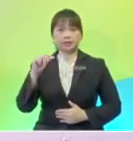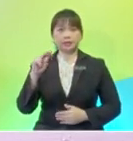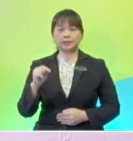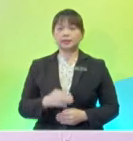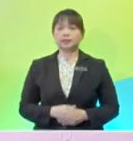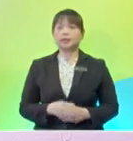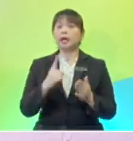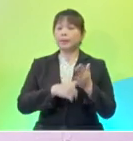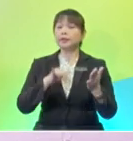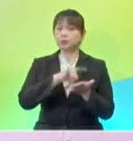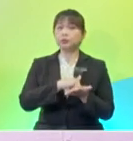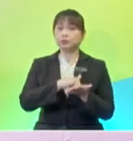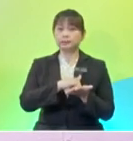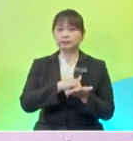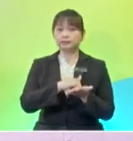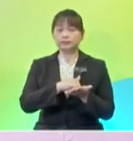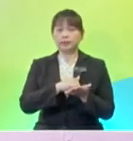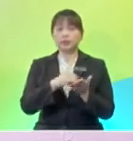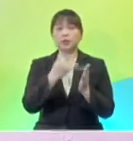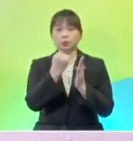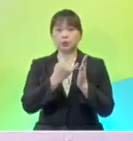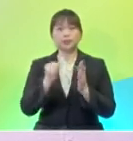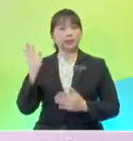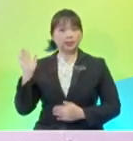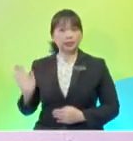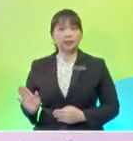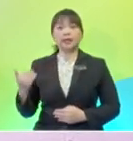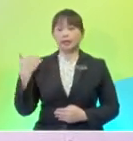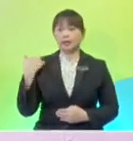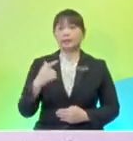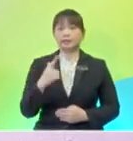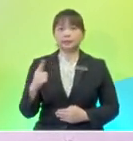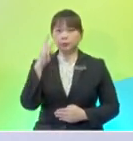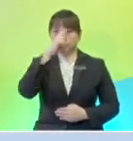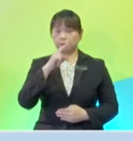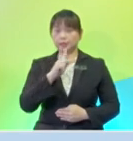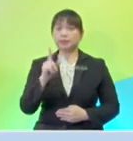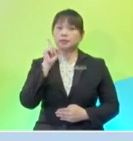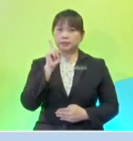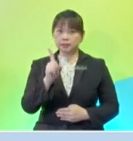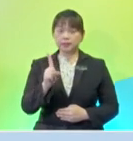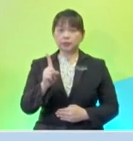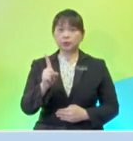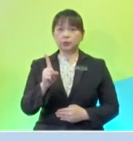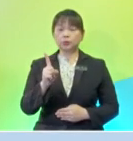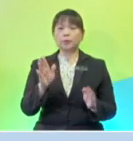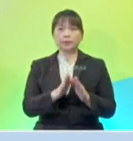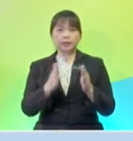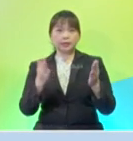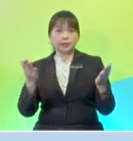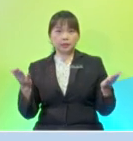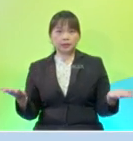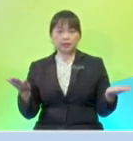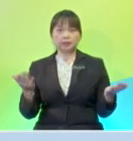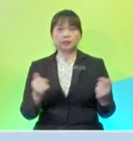lukisan tenggorokan tuh Oke lukisan pengulakan ini adalah merupakan satu bentangan di